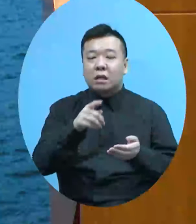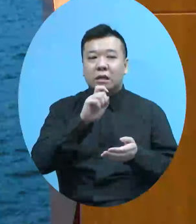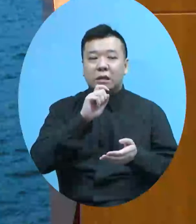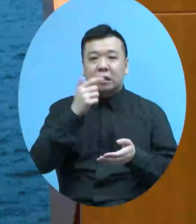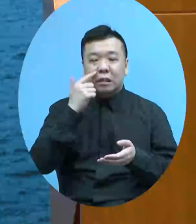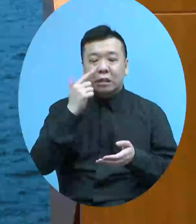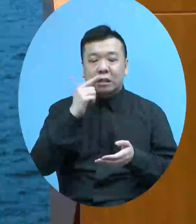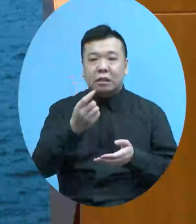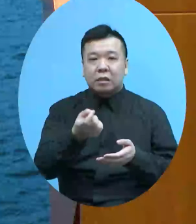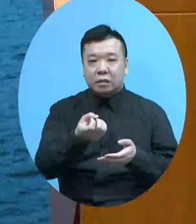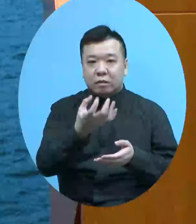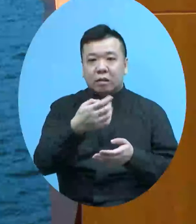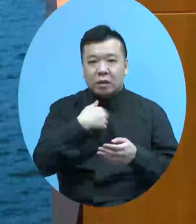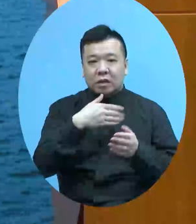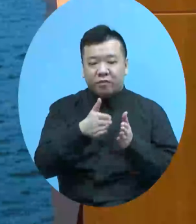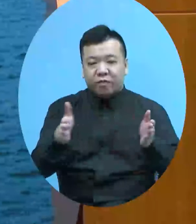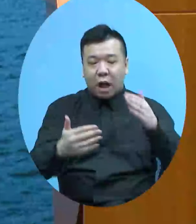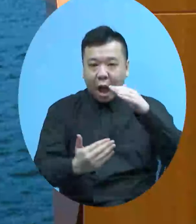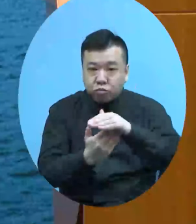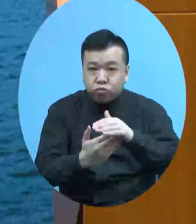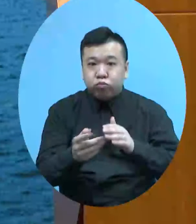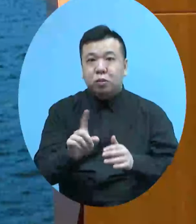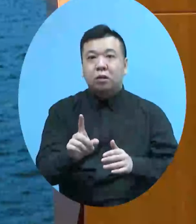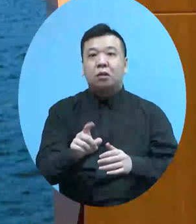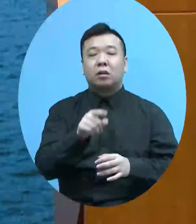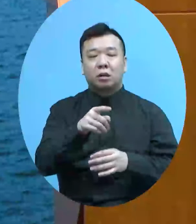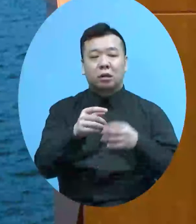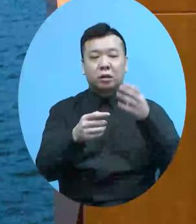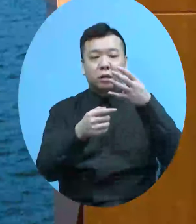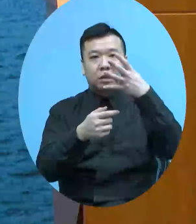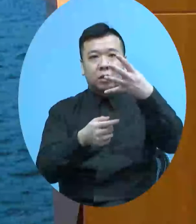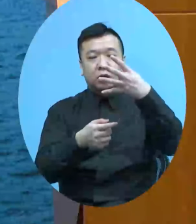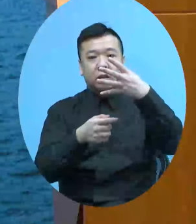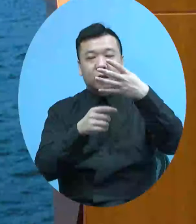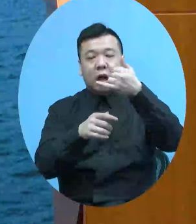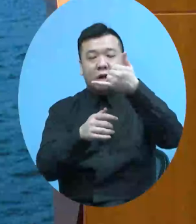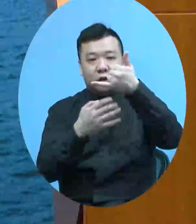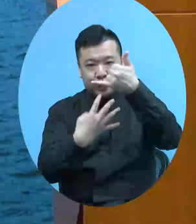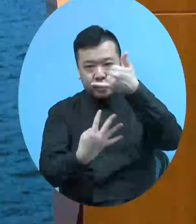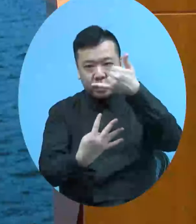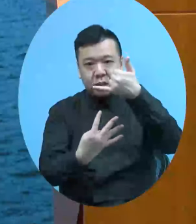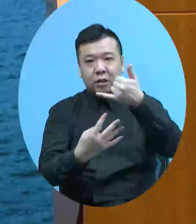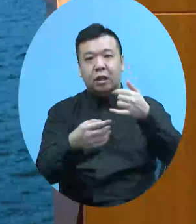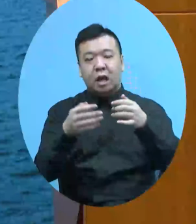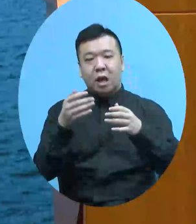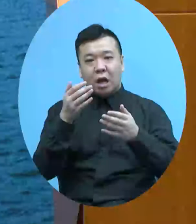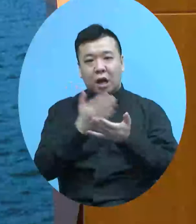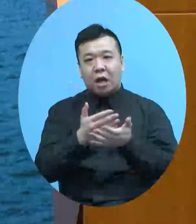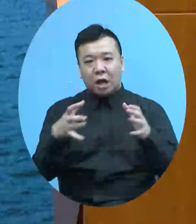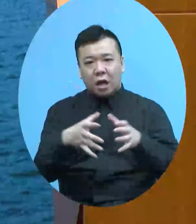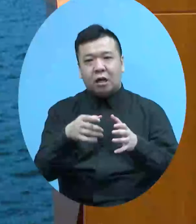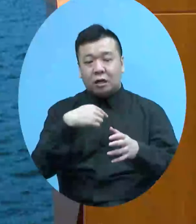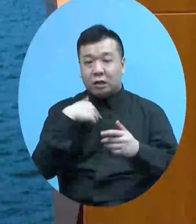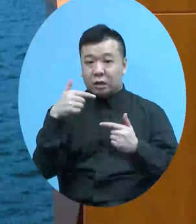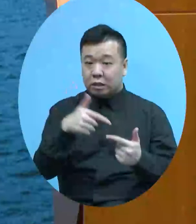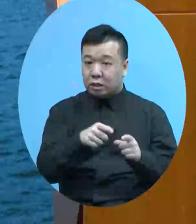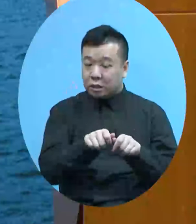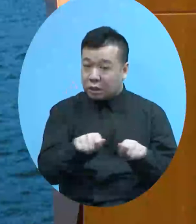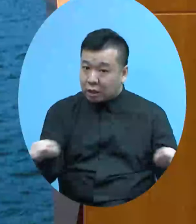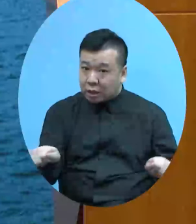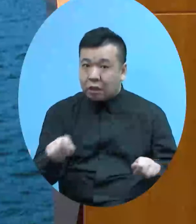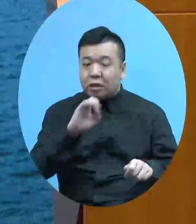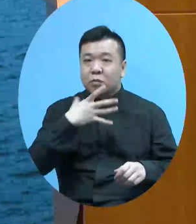新的本地個案就要停止放寬呢還有6月4日的限聚令是不是應該要繼續延長